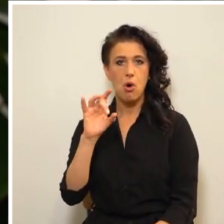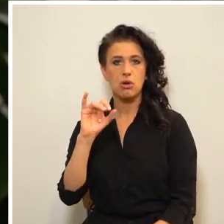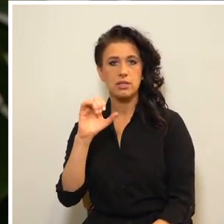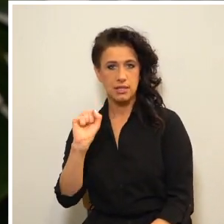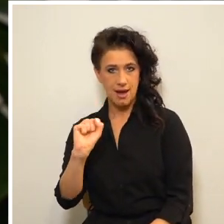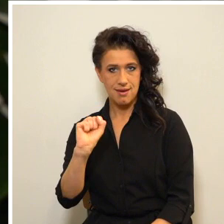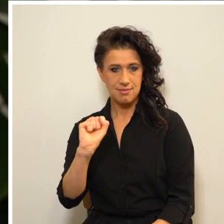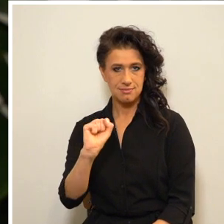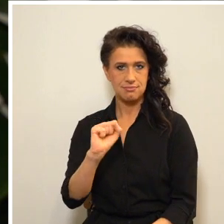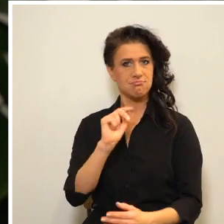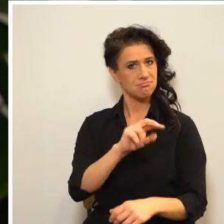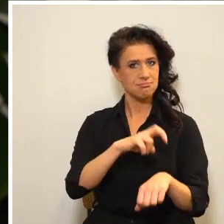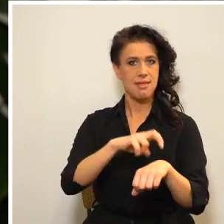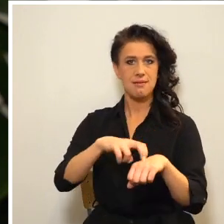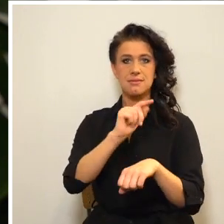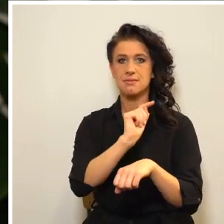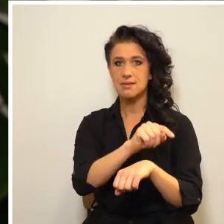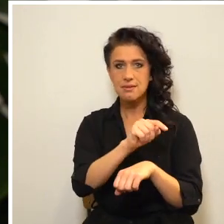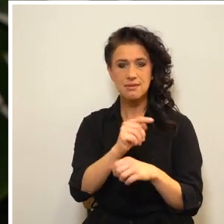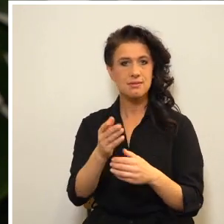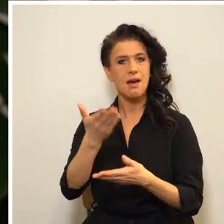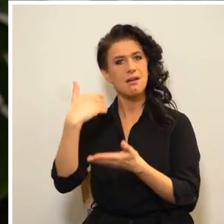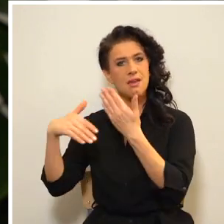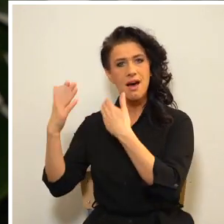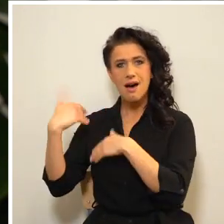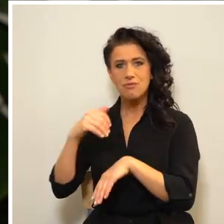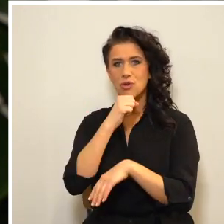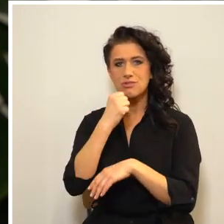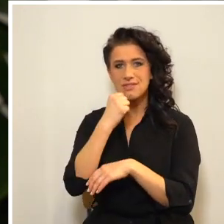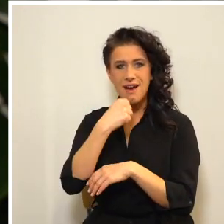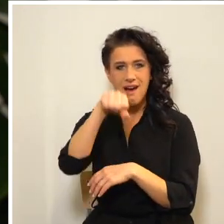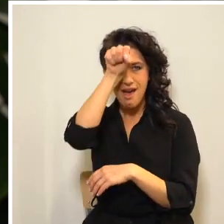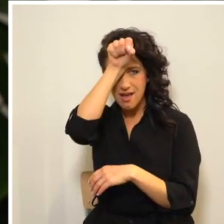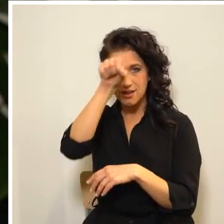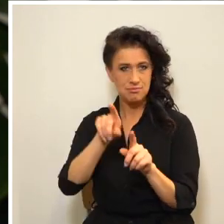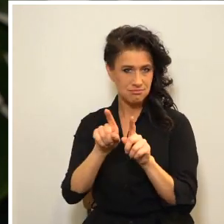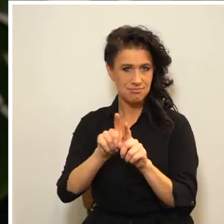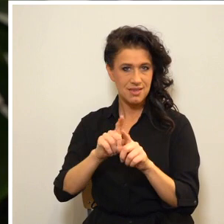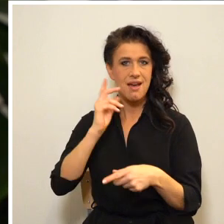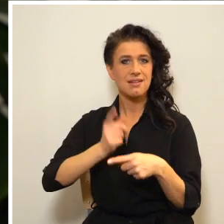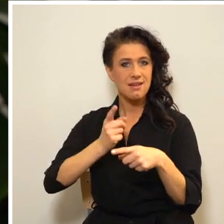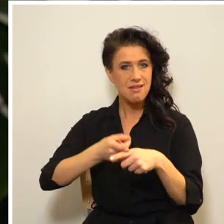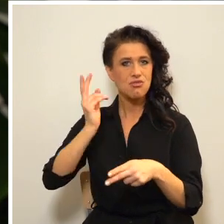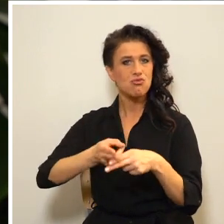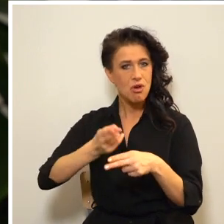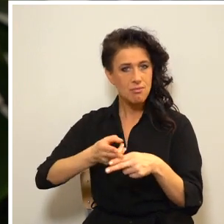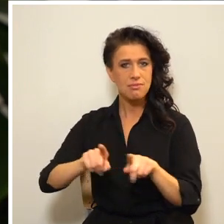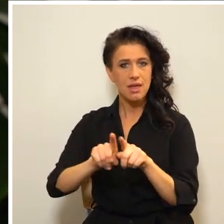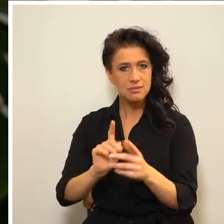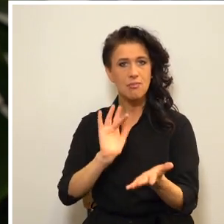medycyny która jednocześnie jest bardzo stara bo wiemy że już starożytni Egipcjanie Grecy Rzymianie